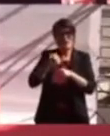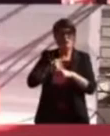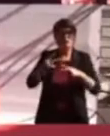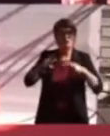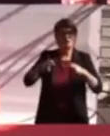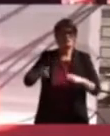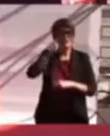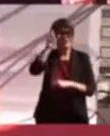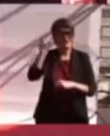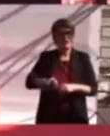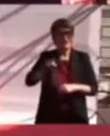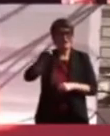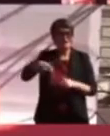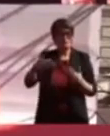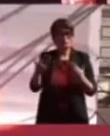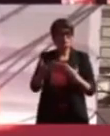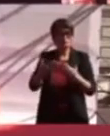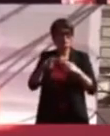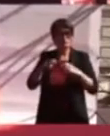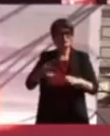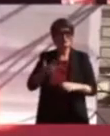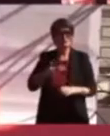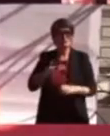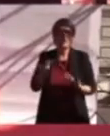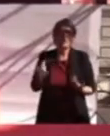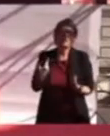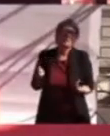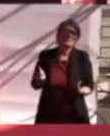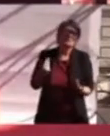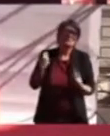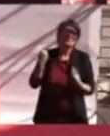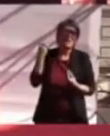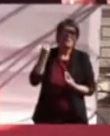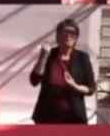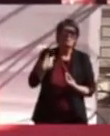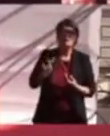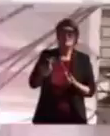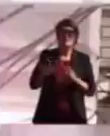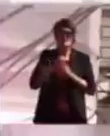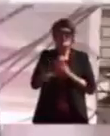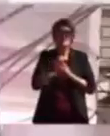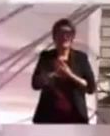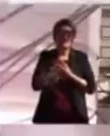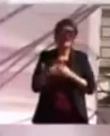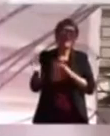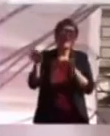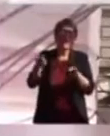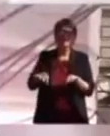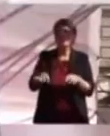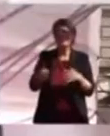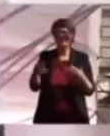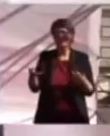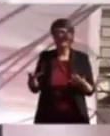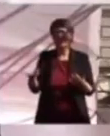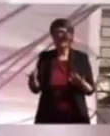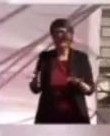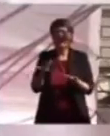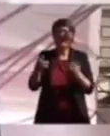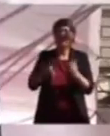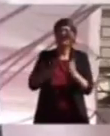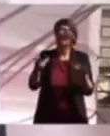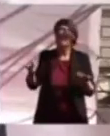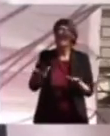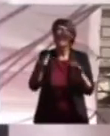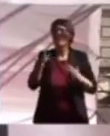presto avremo delle notizie incoraggianti ma presto non significa domani mattina e non significa